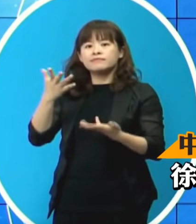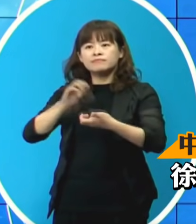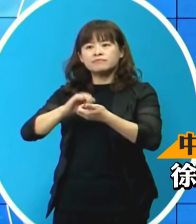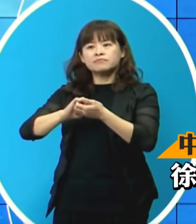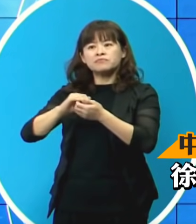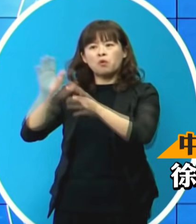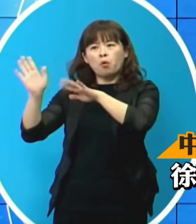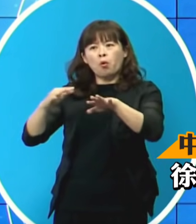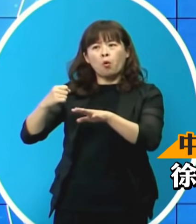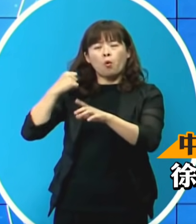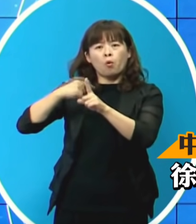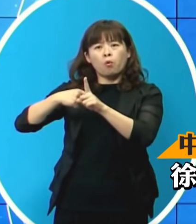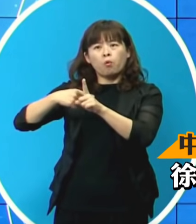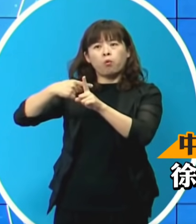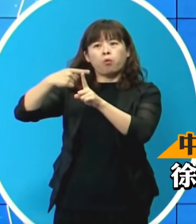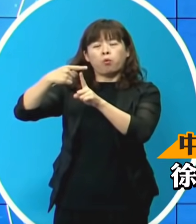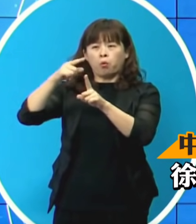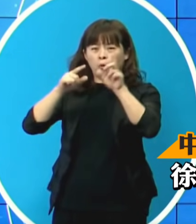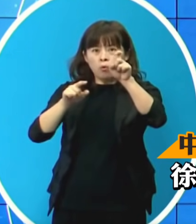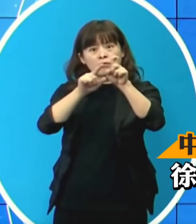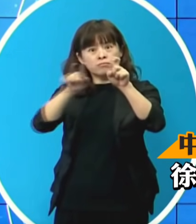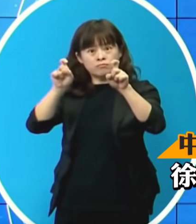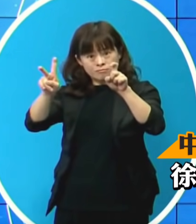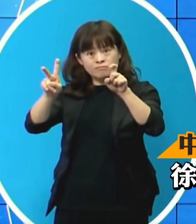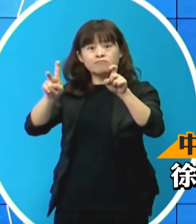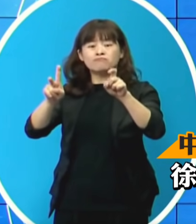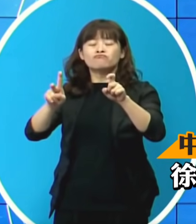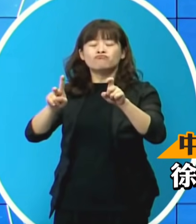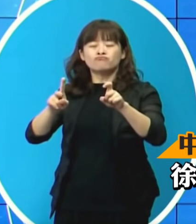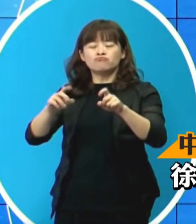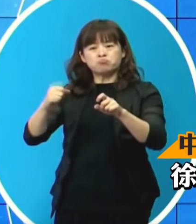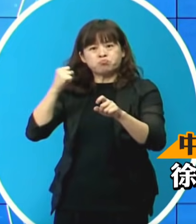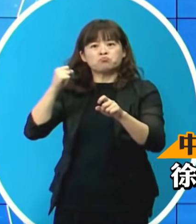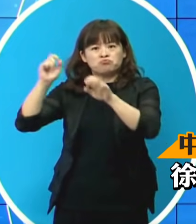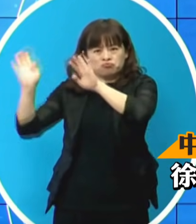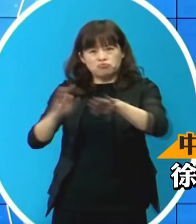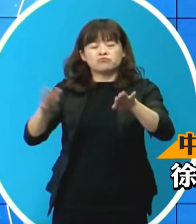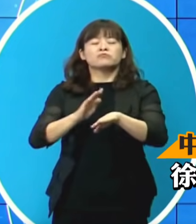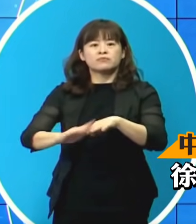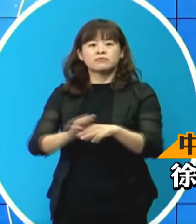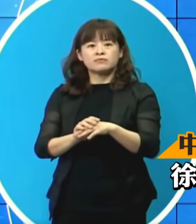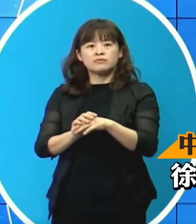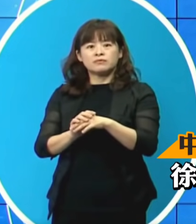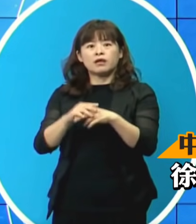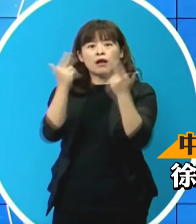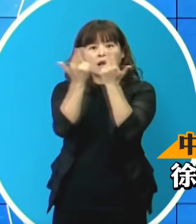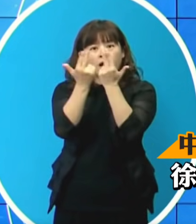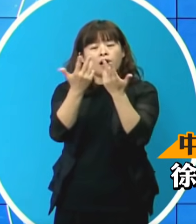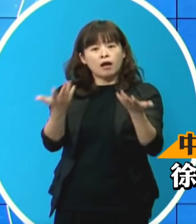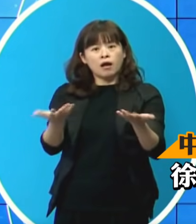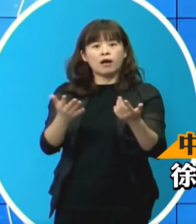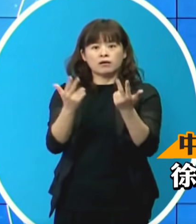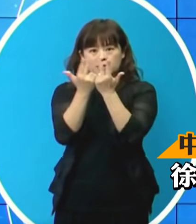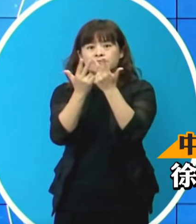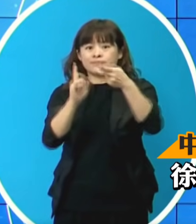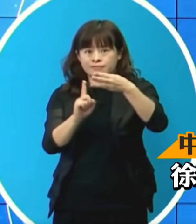能风力呢会逐渐出现10到12级这样的比较强的阵风。那在新北的部分，新